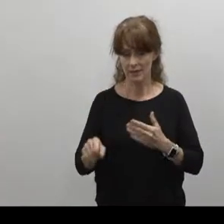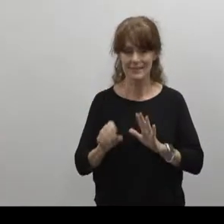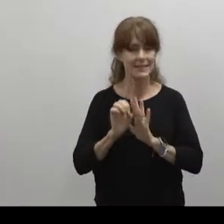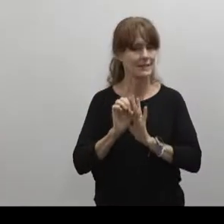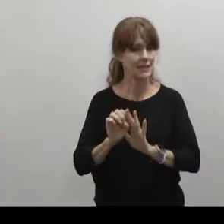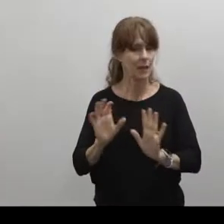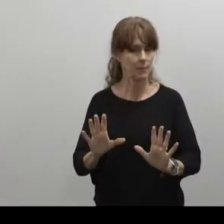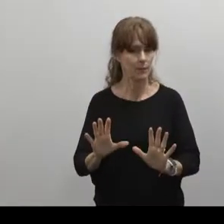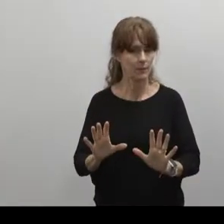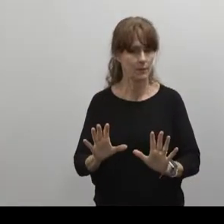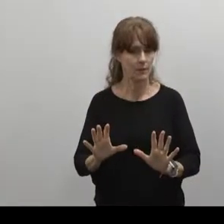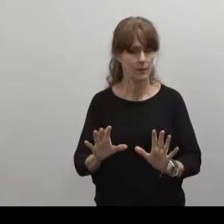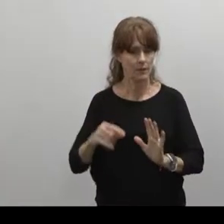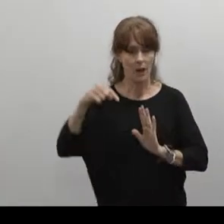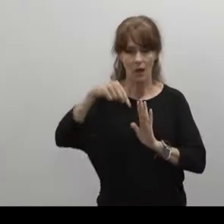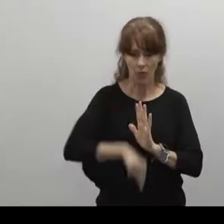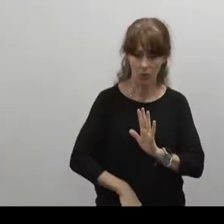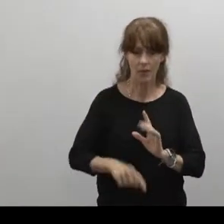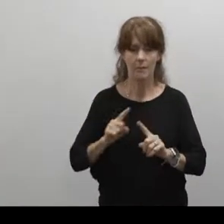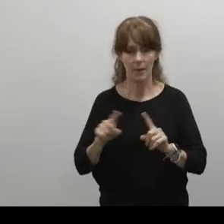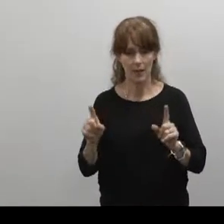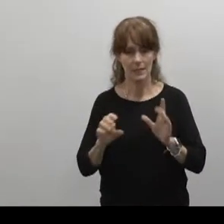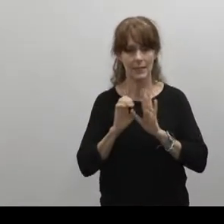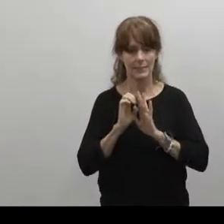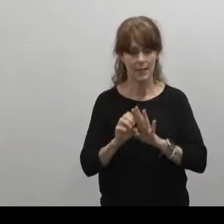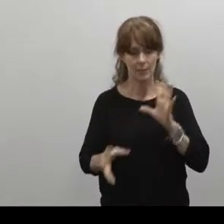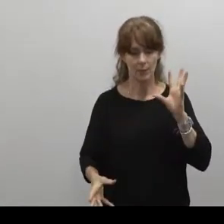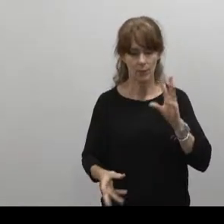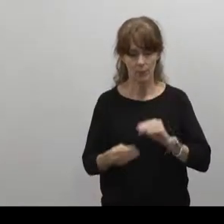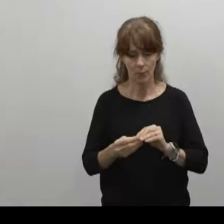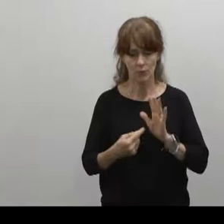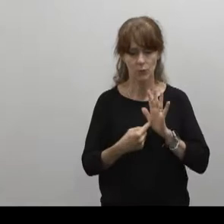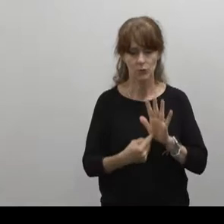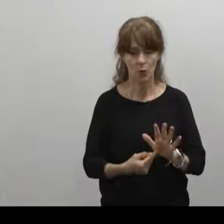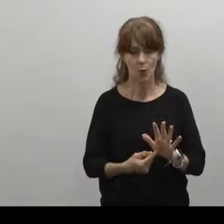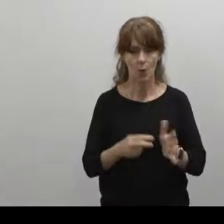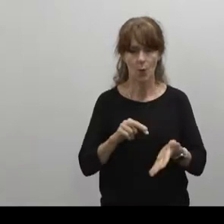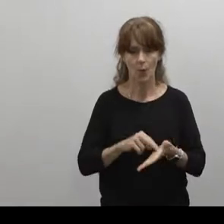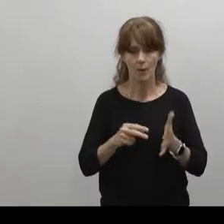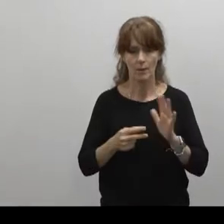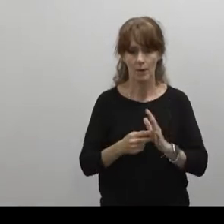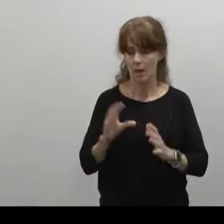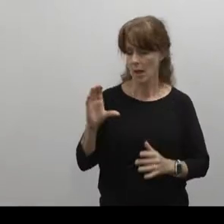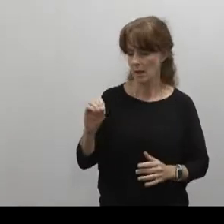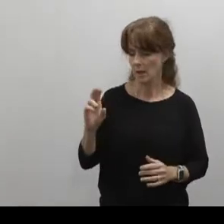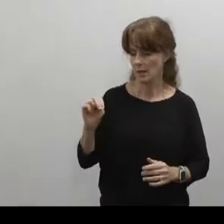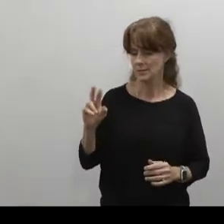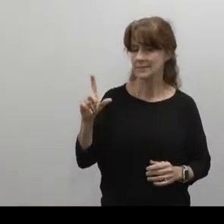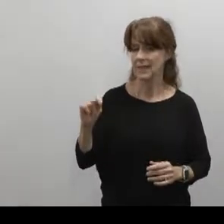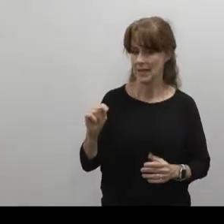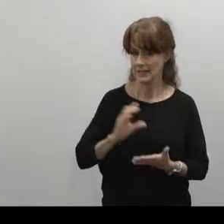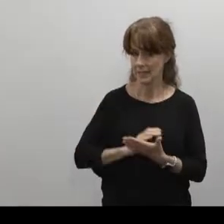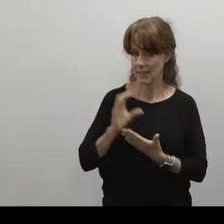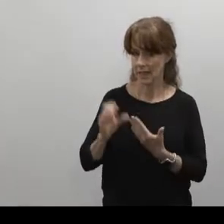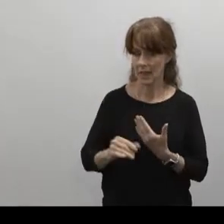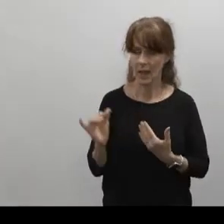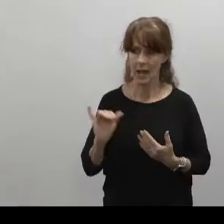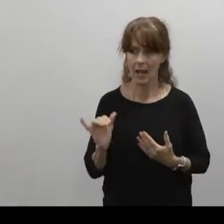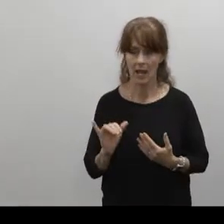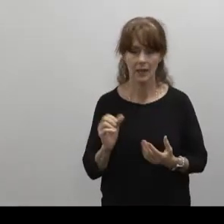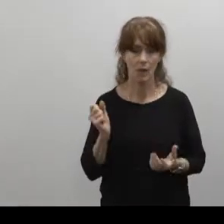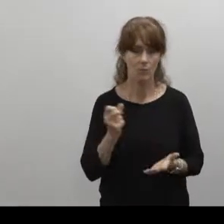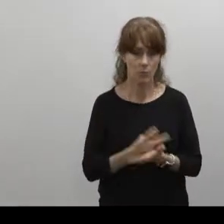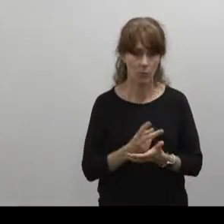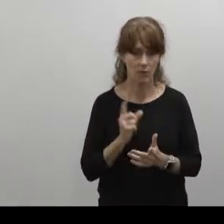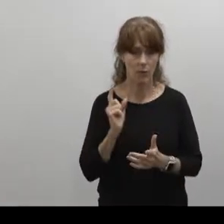sơ ní cứ chiều tì hoa mũi thầy dân bà riêng chọn chún đảm bây ở